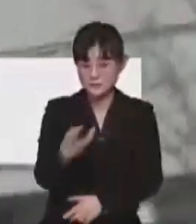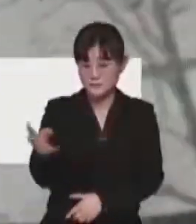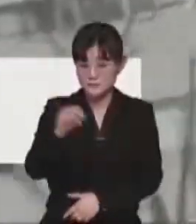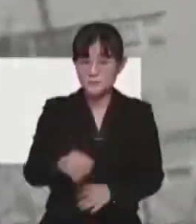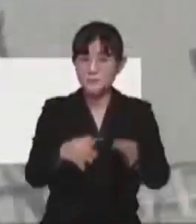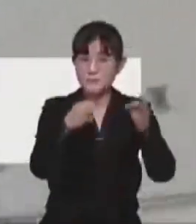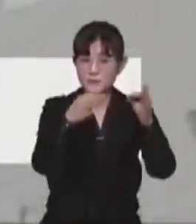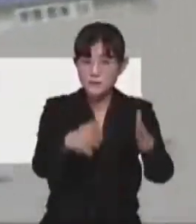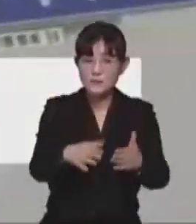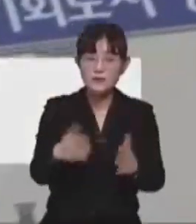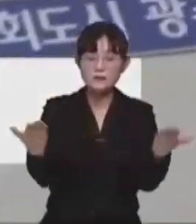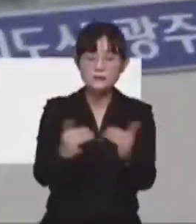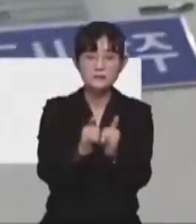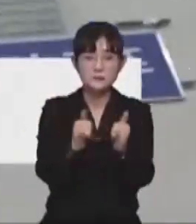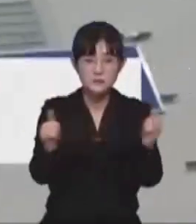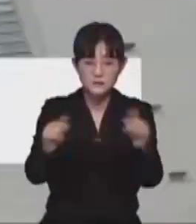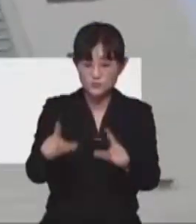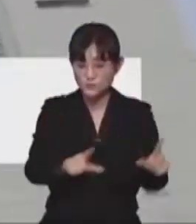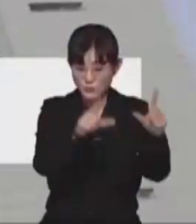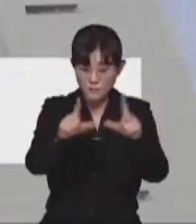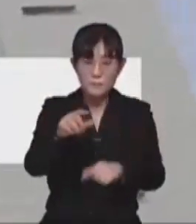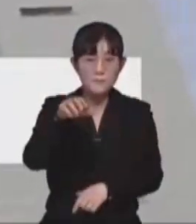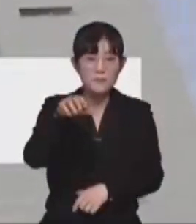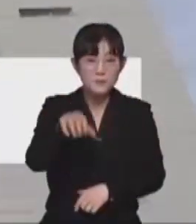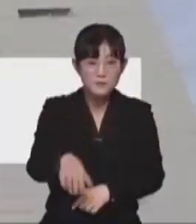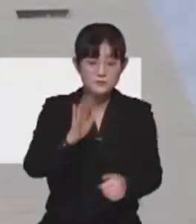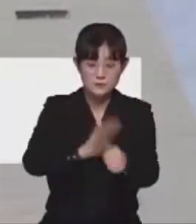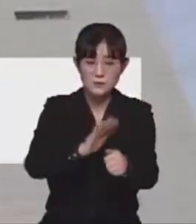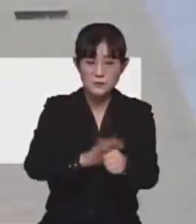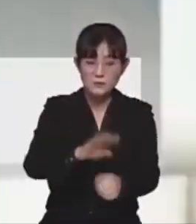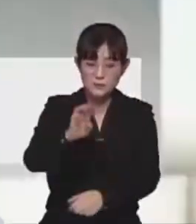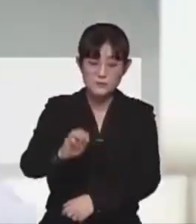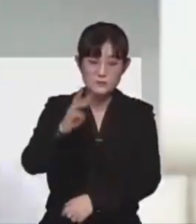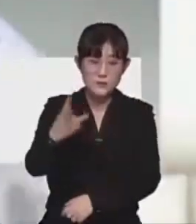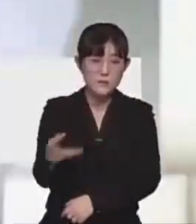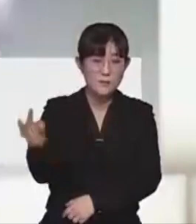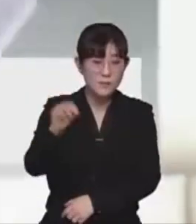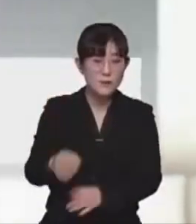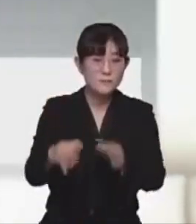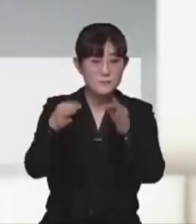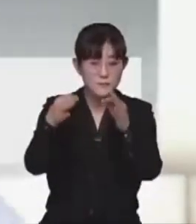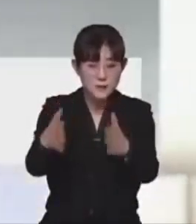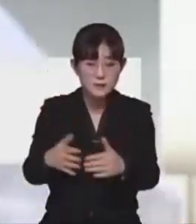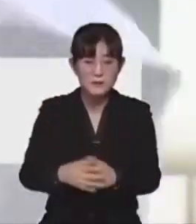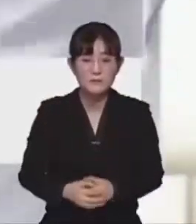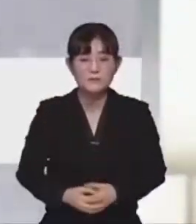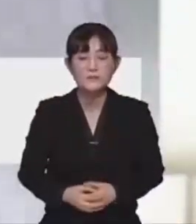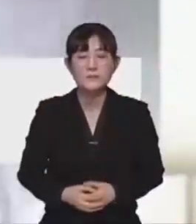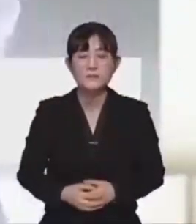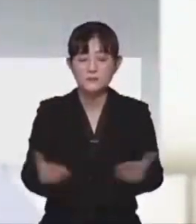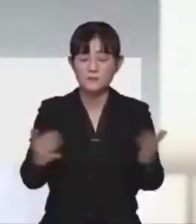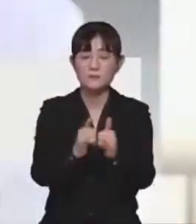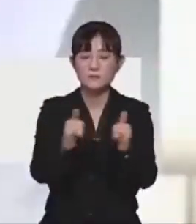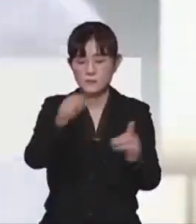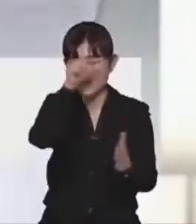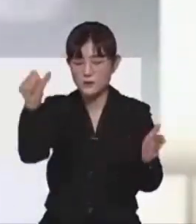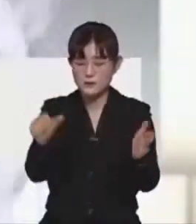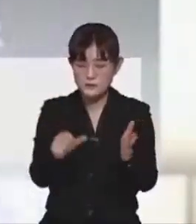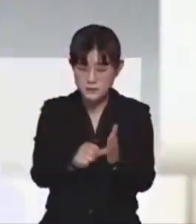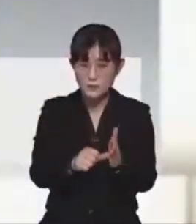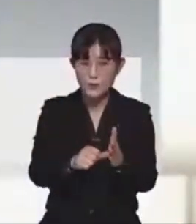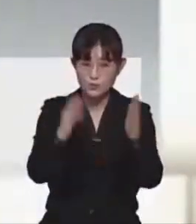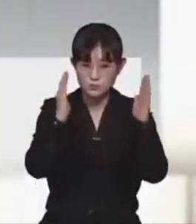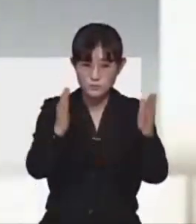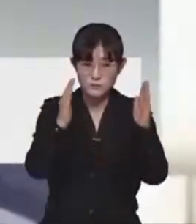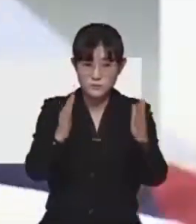투입해 하위 직급 직원들에게 주거비를 지원하고 33억 원을 들여 빛그린 산악융합지구에서 근로자 평생학습과